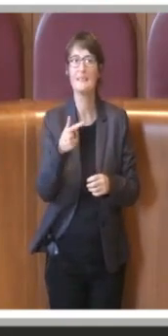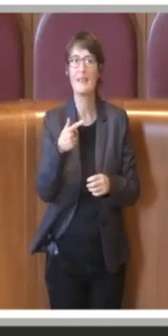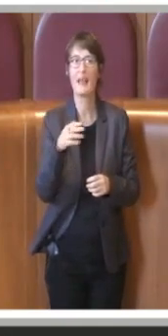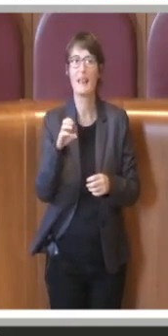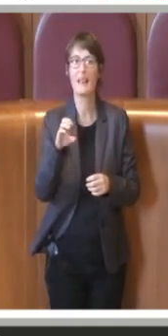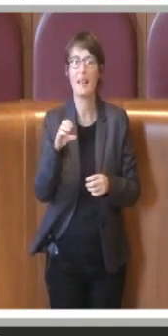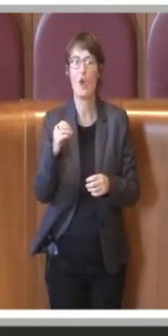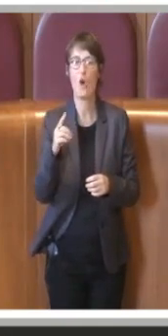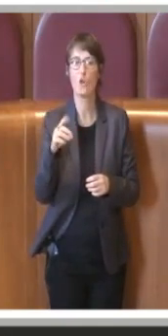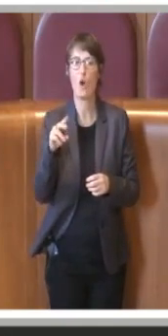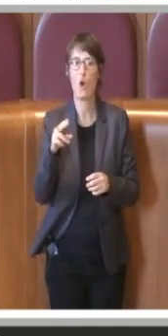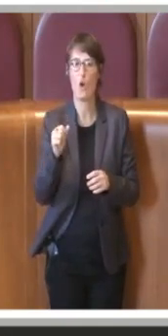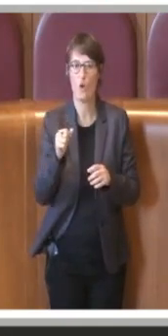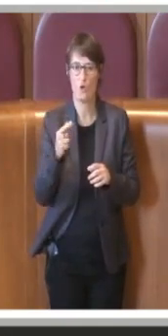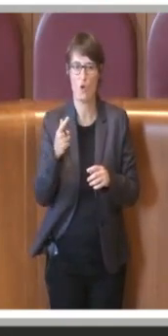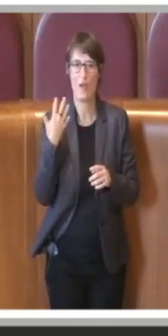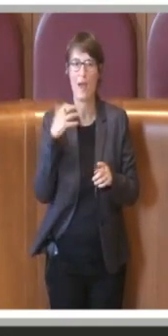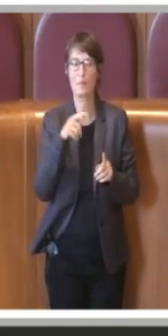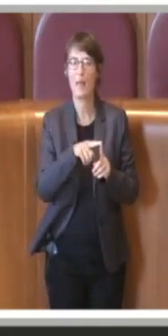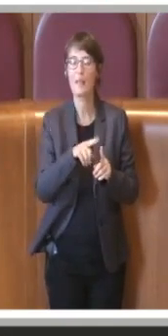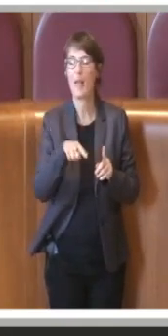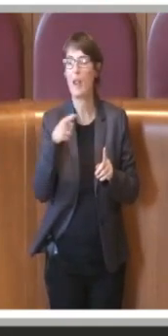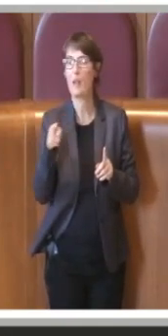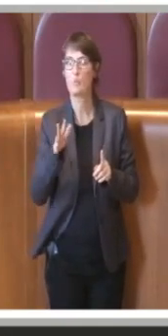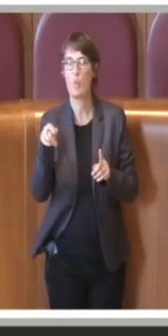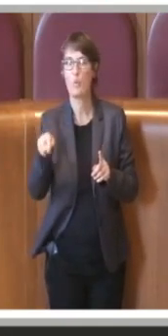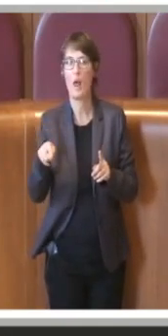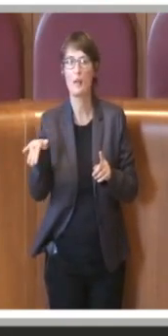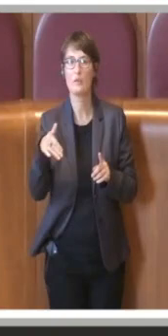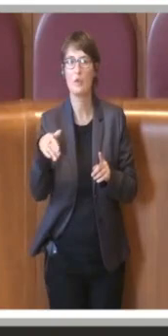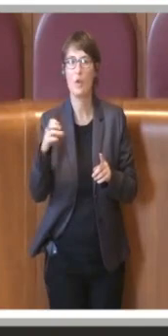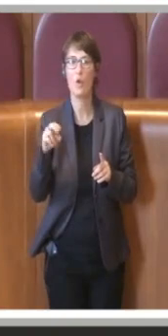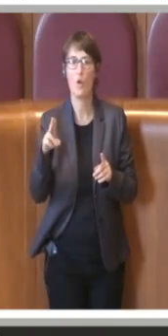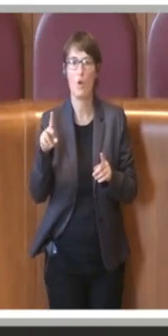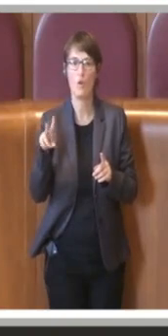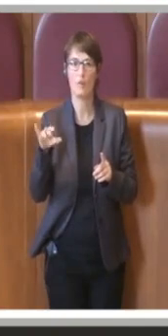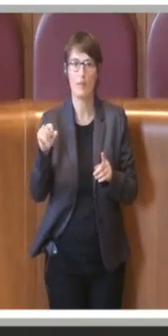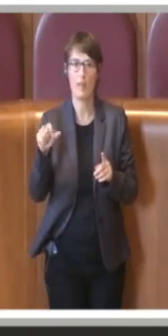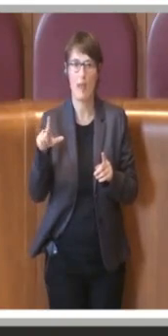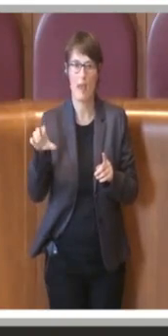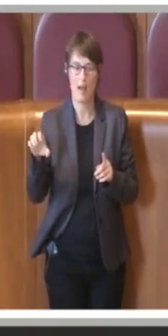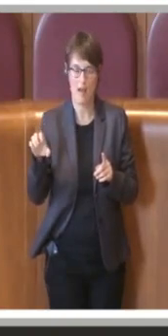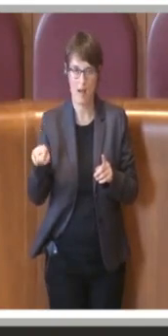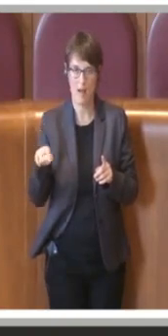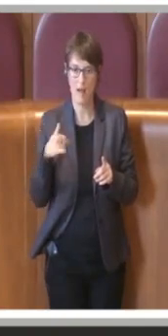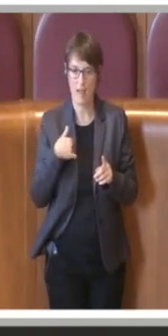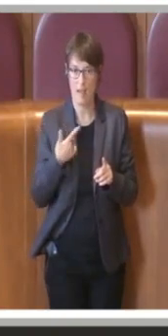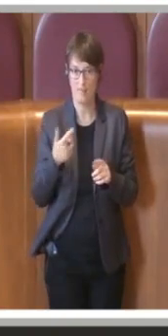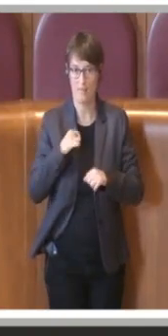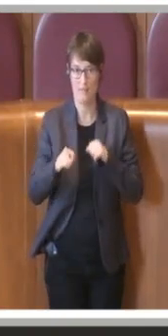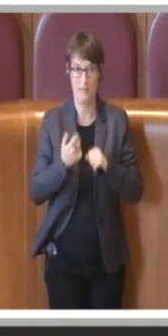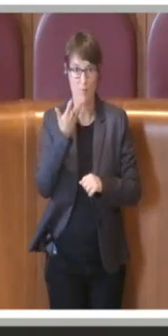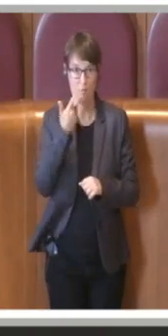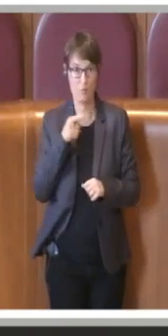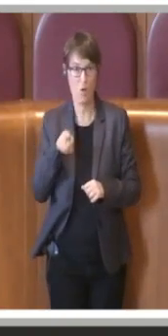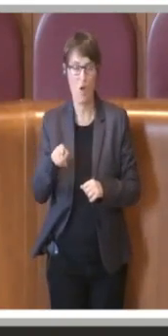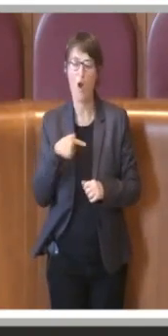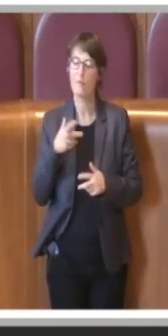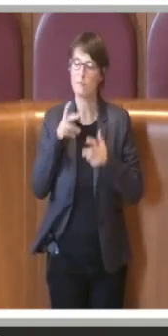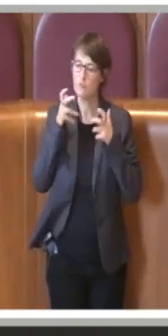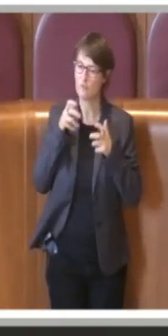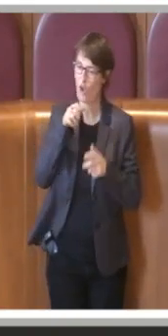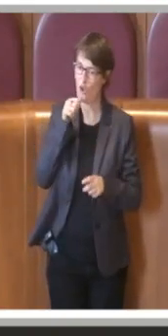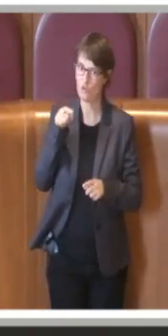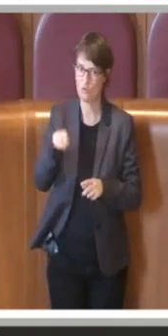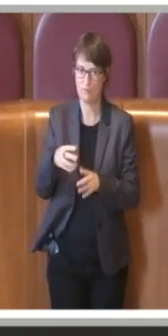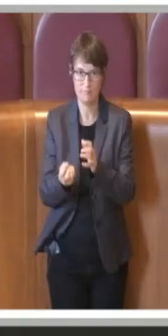market di Corviale, che è un'altra grande opera voluta da questa amministrazione, che richiederà un notevole sforzo e che ha dato la possibilità, la